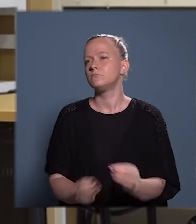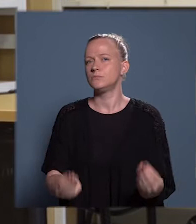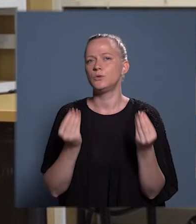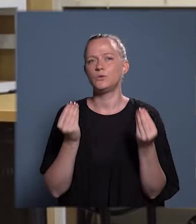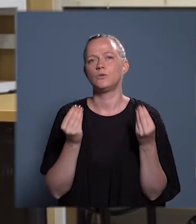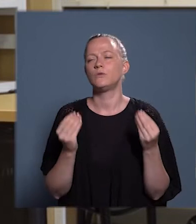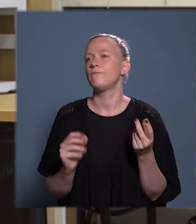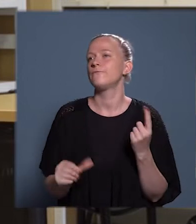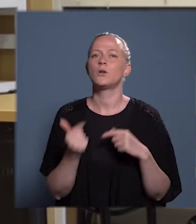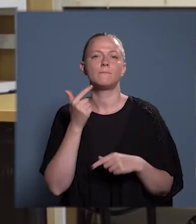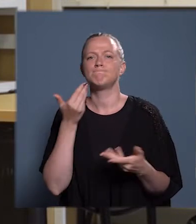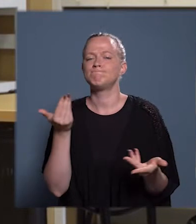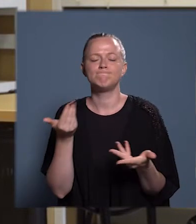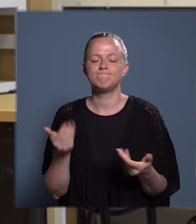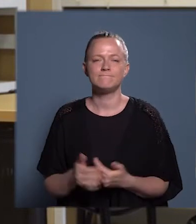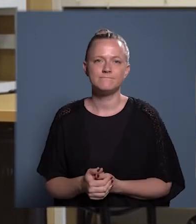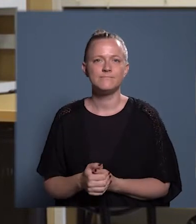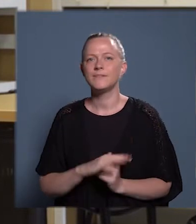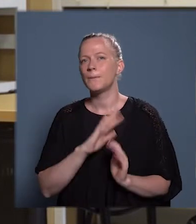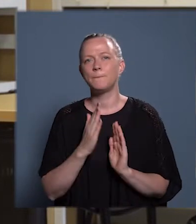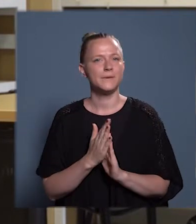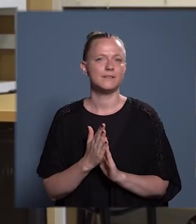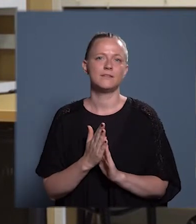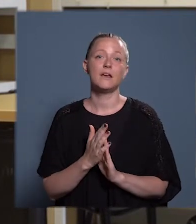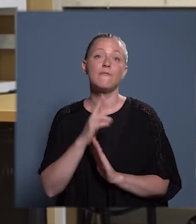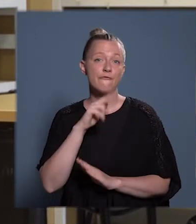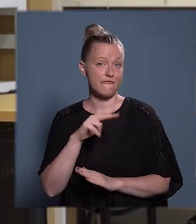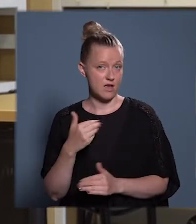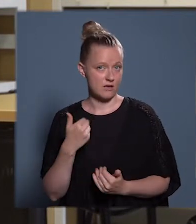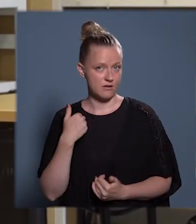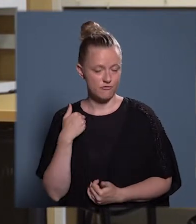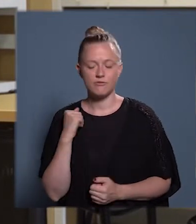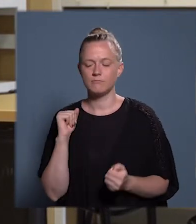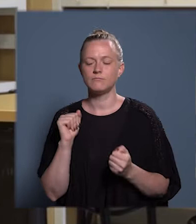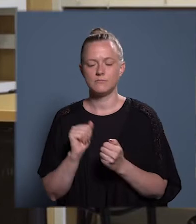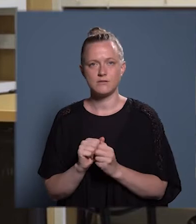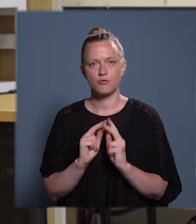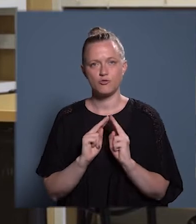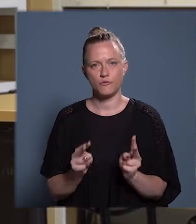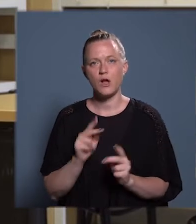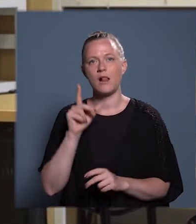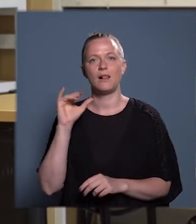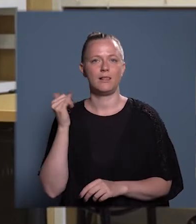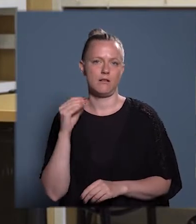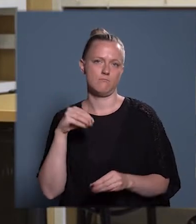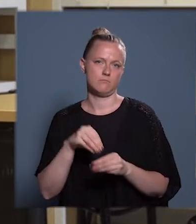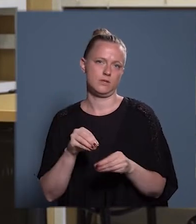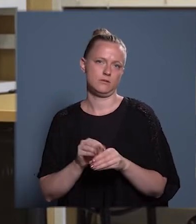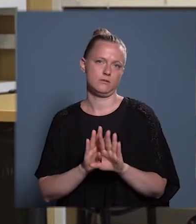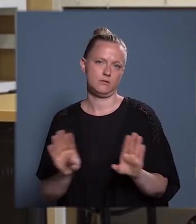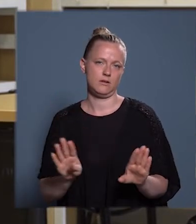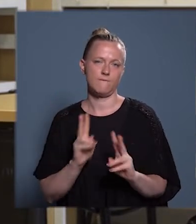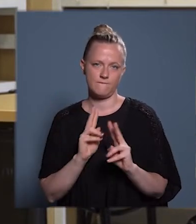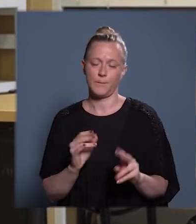Leginkább azért, mert minden, ha festek, akkor biztos, hogy ott van a lila a képem,